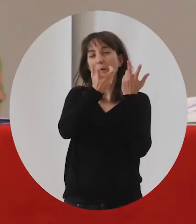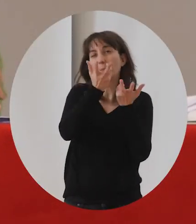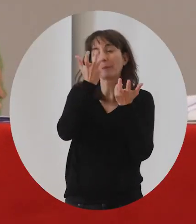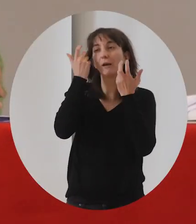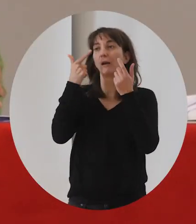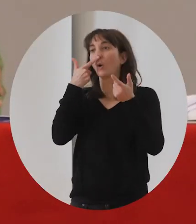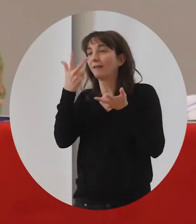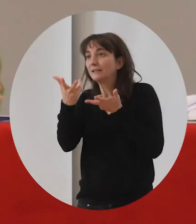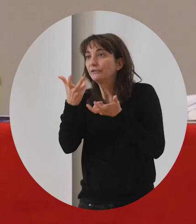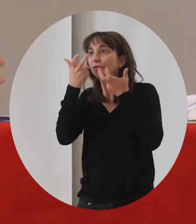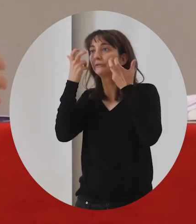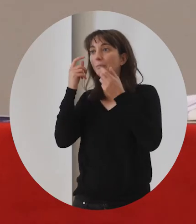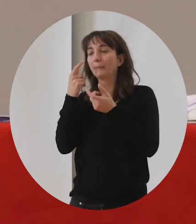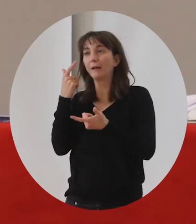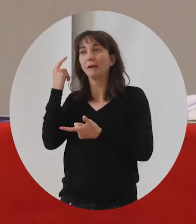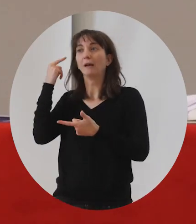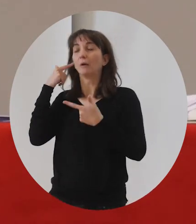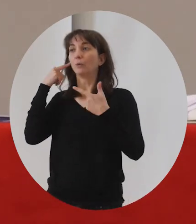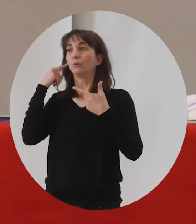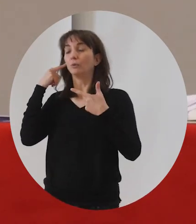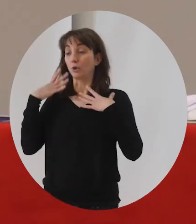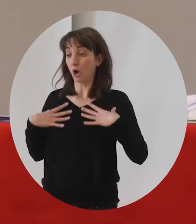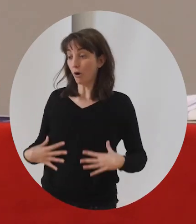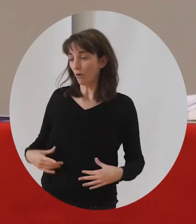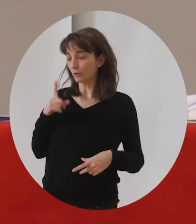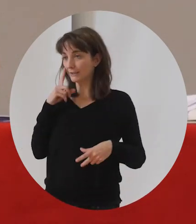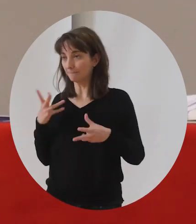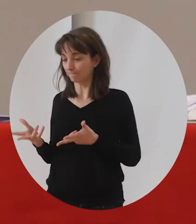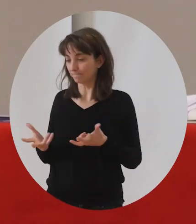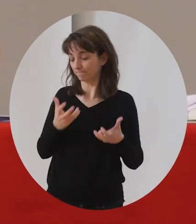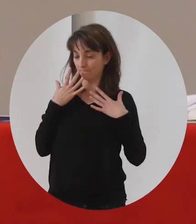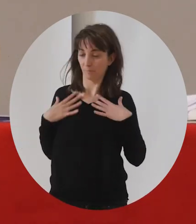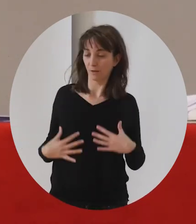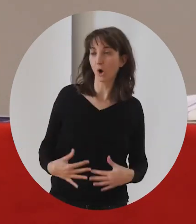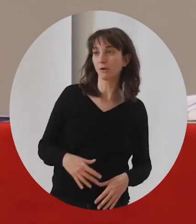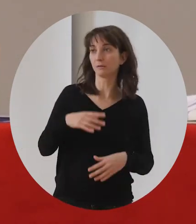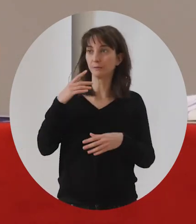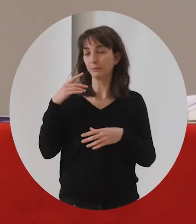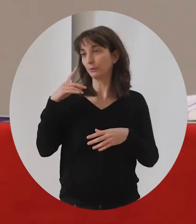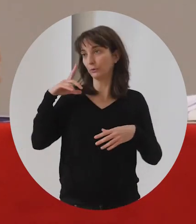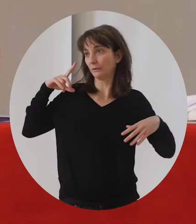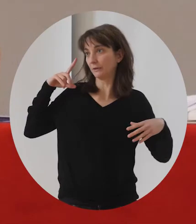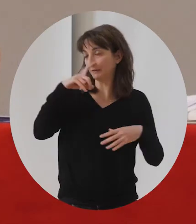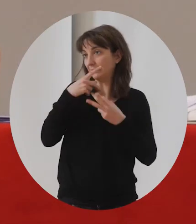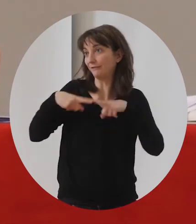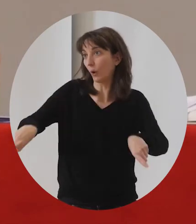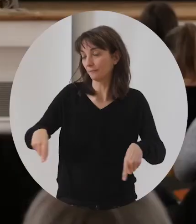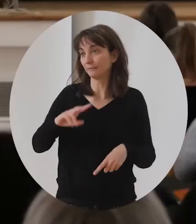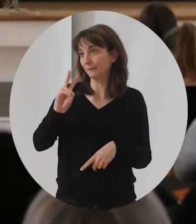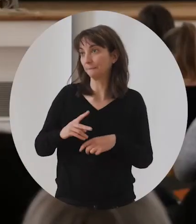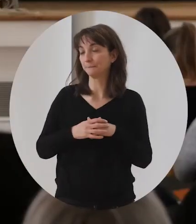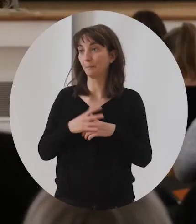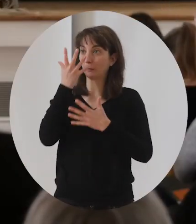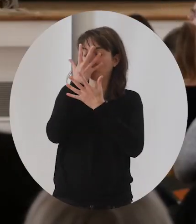olfactif, et puis au niveau aussi de malformations physiques qui perturbent aussi au niveau du schéma corporel et des appuis.